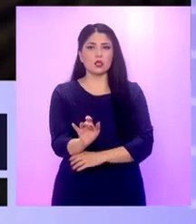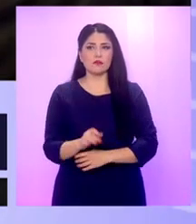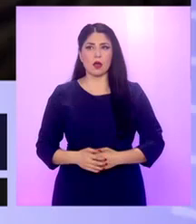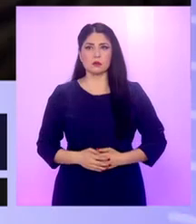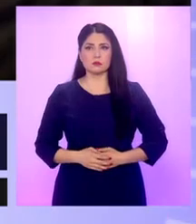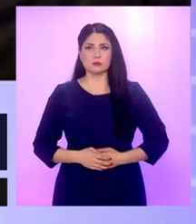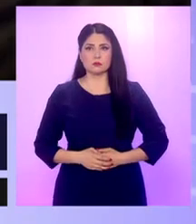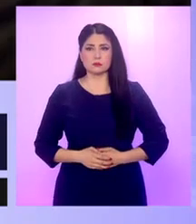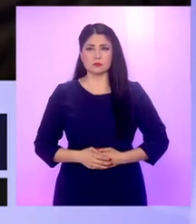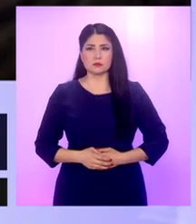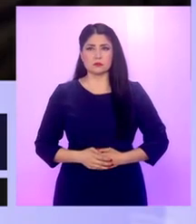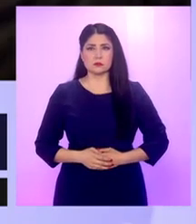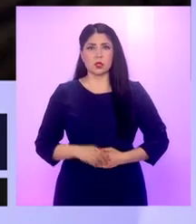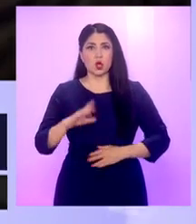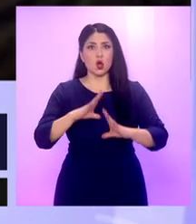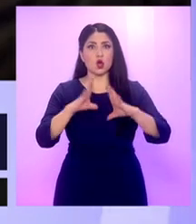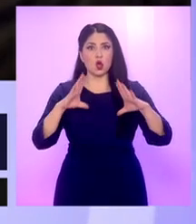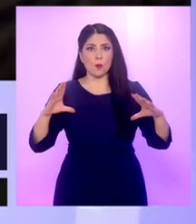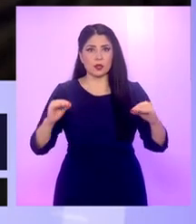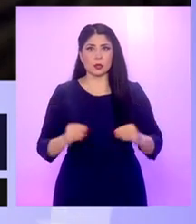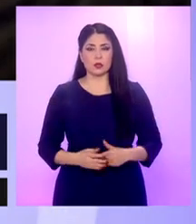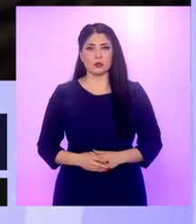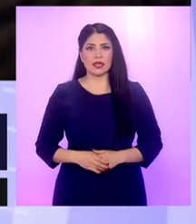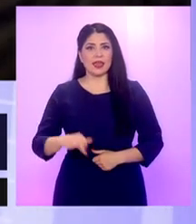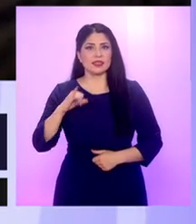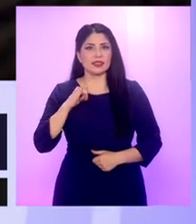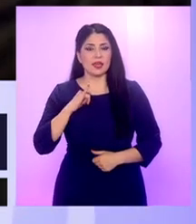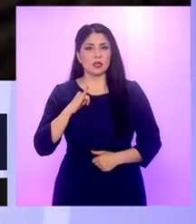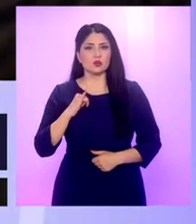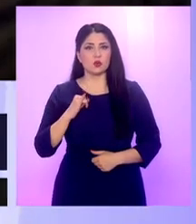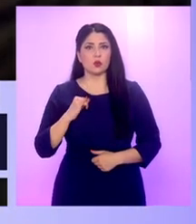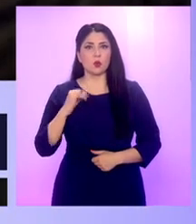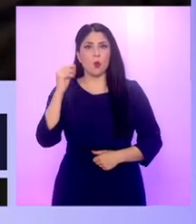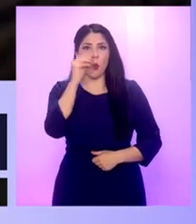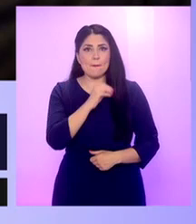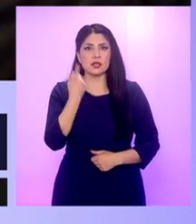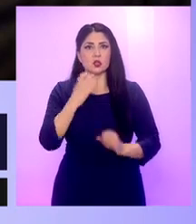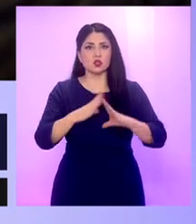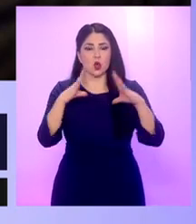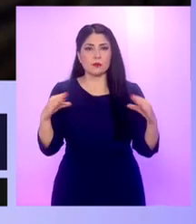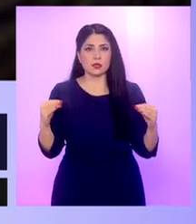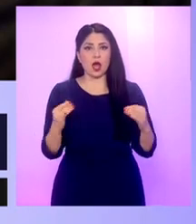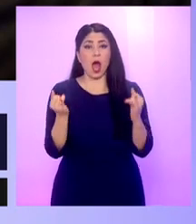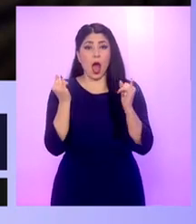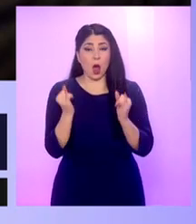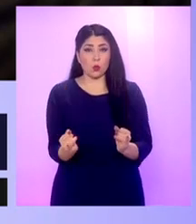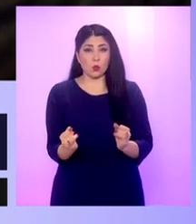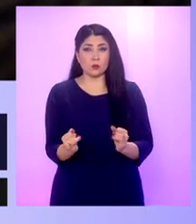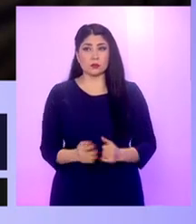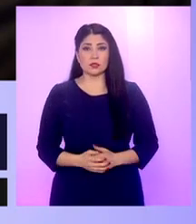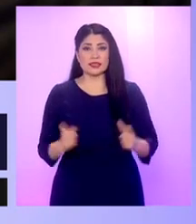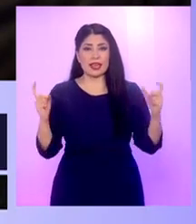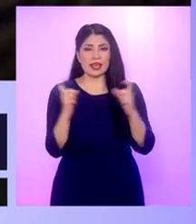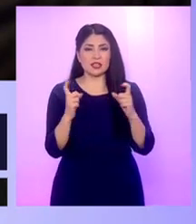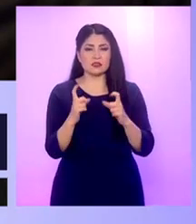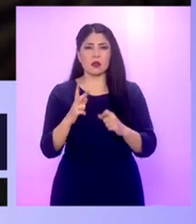împotriva acestei țări, împotriva interesului acestui popor în acest moment de